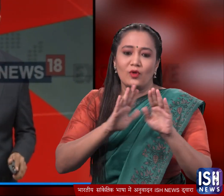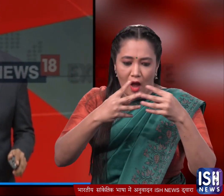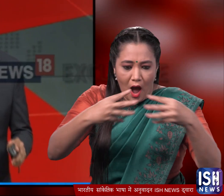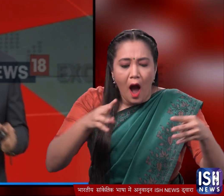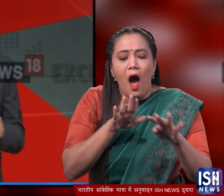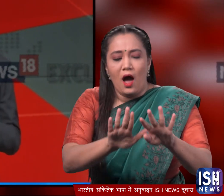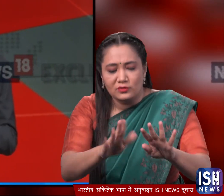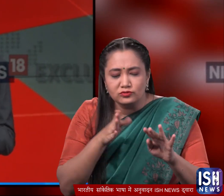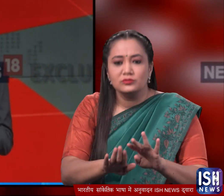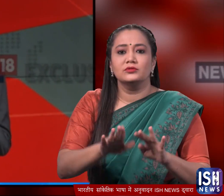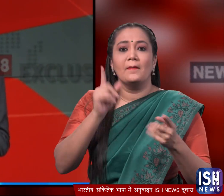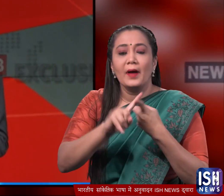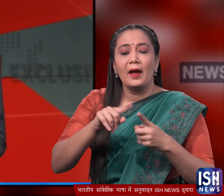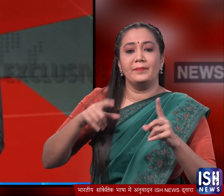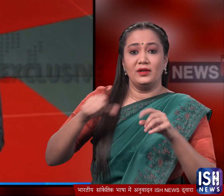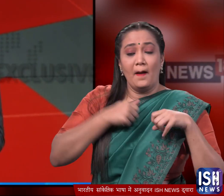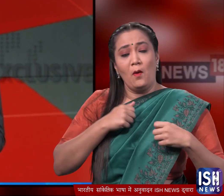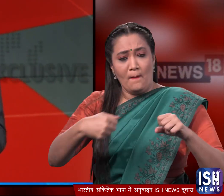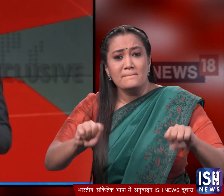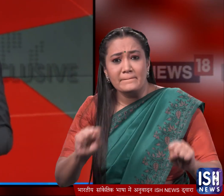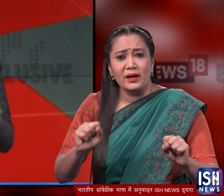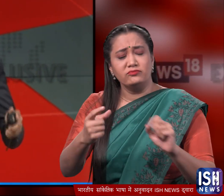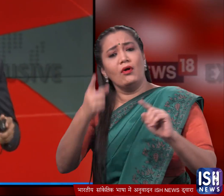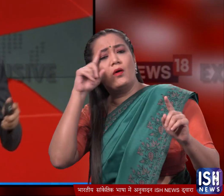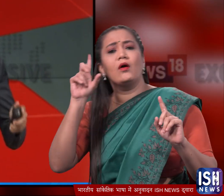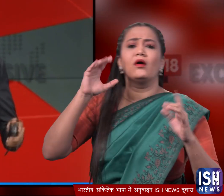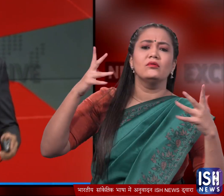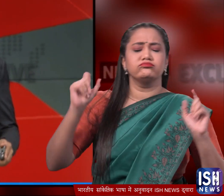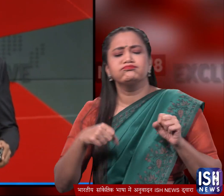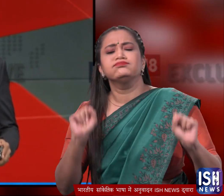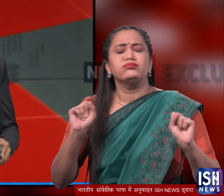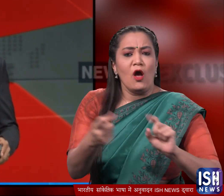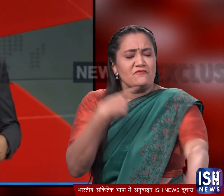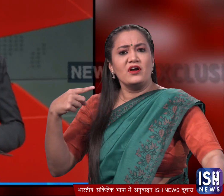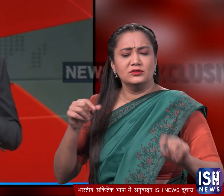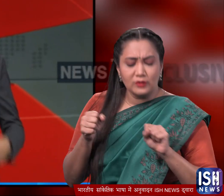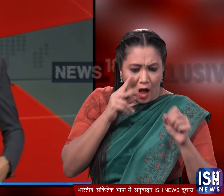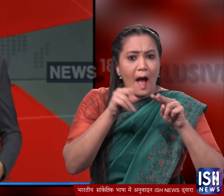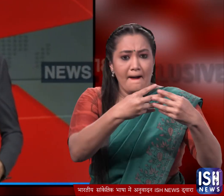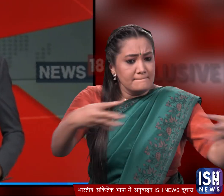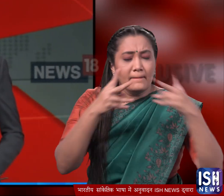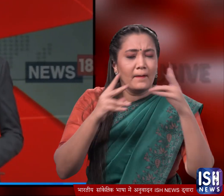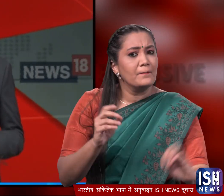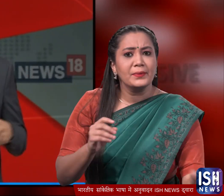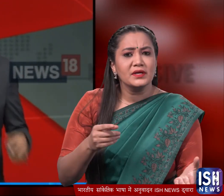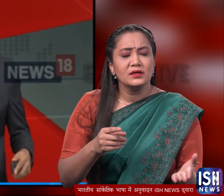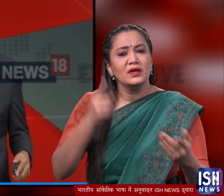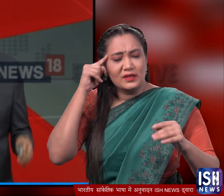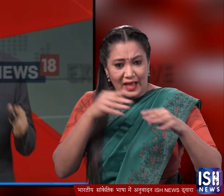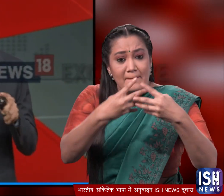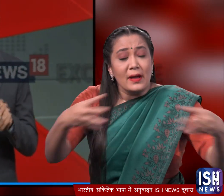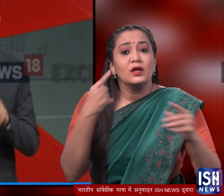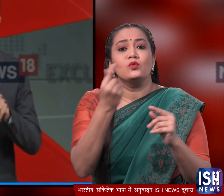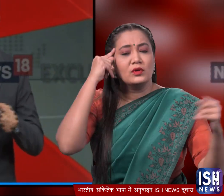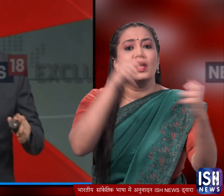कम कर लें। लेकिन गिरिडीह में अपनी ही झोंक में उड़े जा रहे मोटरसाइकिल सवार ने बैरिकेड भी नहीं देखा, जिसे इसलिए लगाया गया